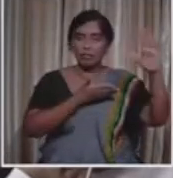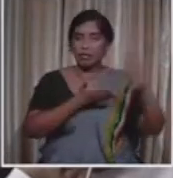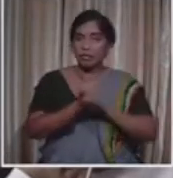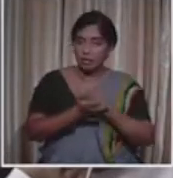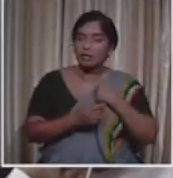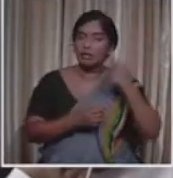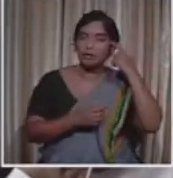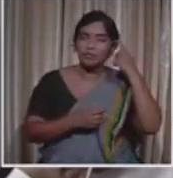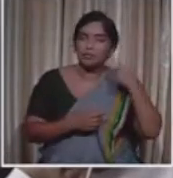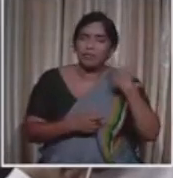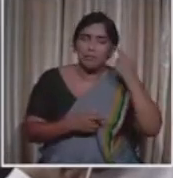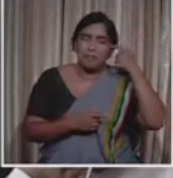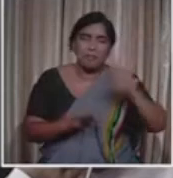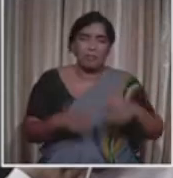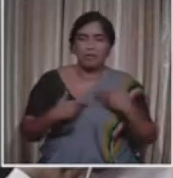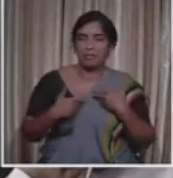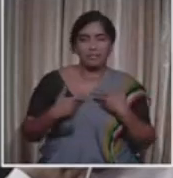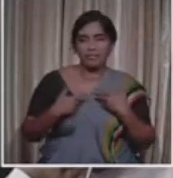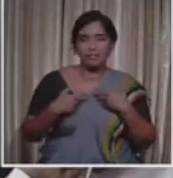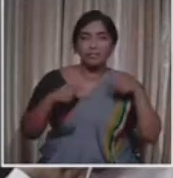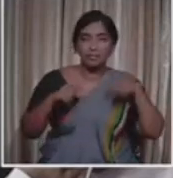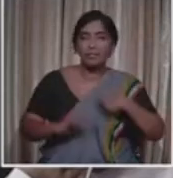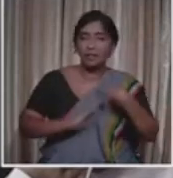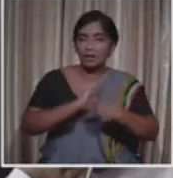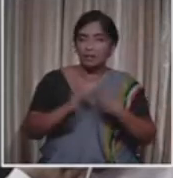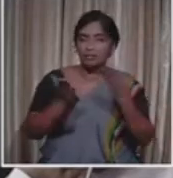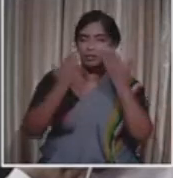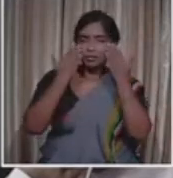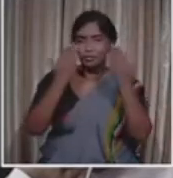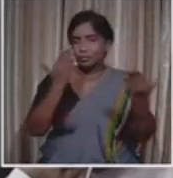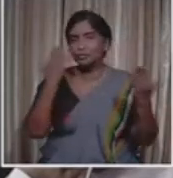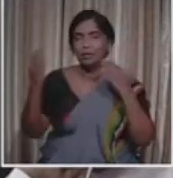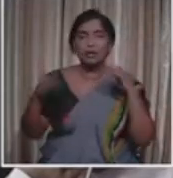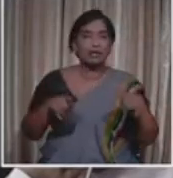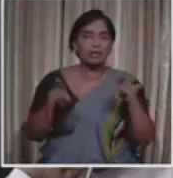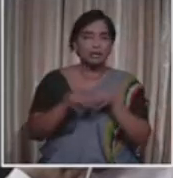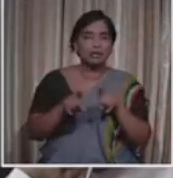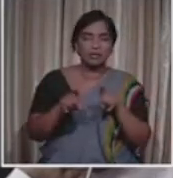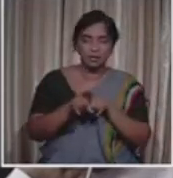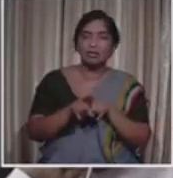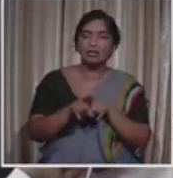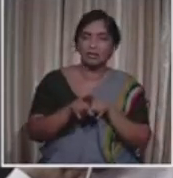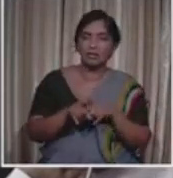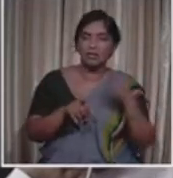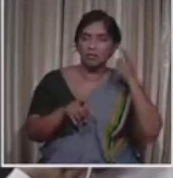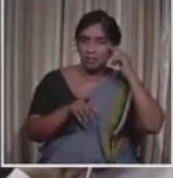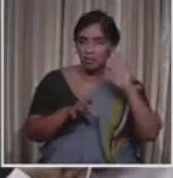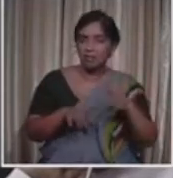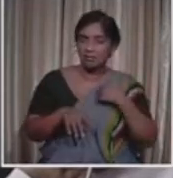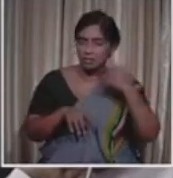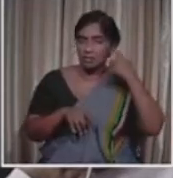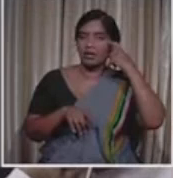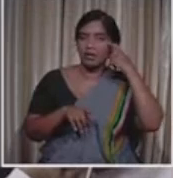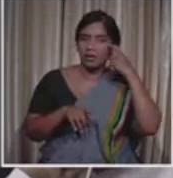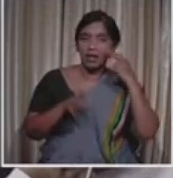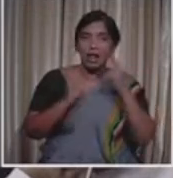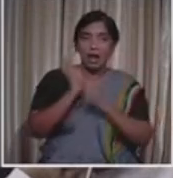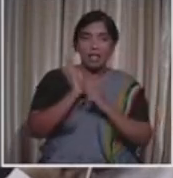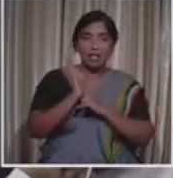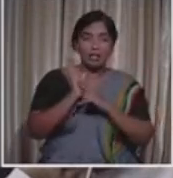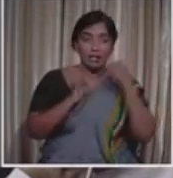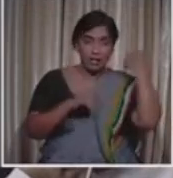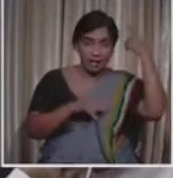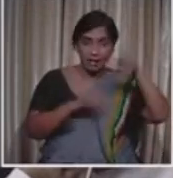කියලා මගේ කිසිම බලාපොරොත්තුවක් නැහැ අද රටේ සිද්ධ වෙන දේවල් වල හැටියට ඒකෙන් සහනයක් ලැබෙයි කියලා බලාපොරොත්තු වෙන්නේ නැහැ මට සීපත් වෙනවා නන්දා මාලිනී මැතිණිය